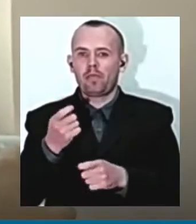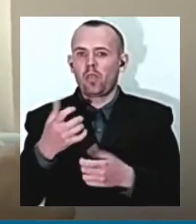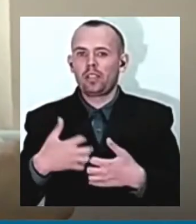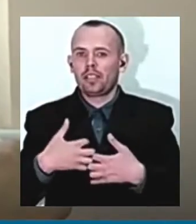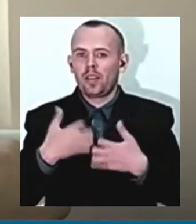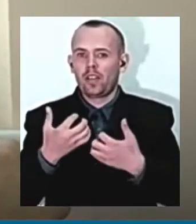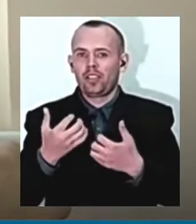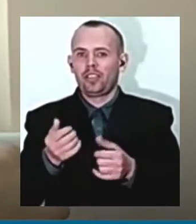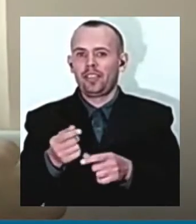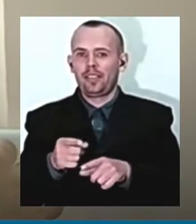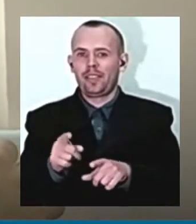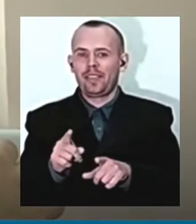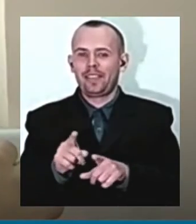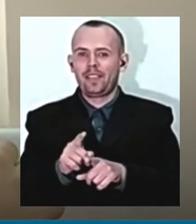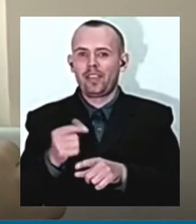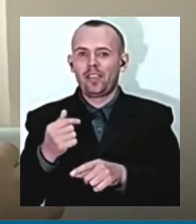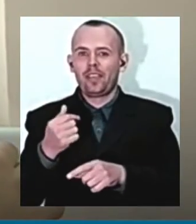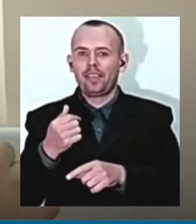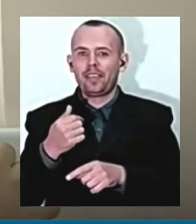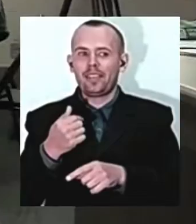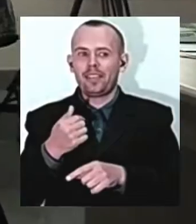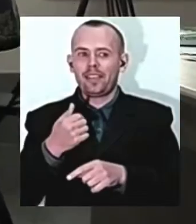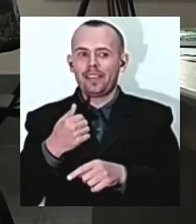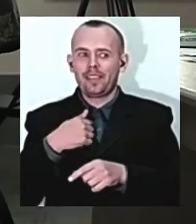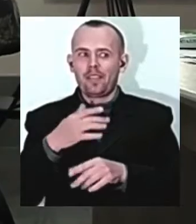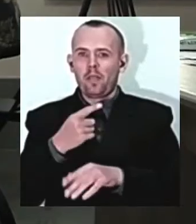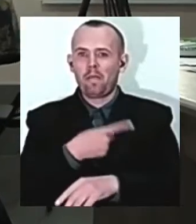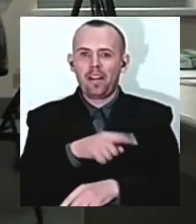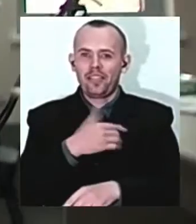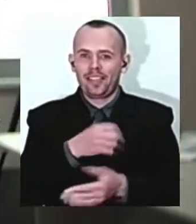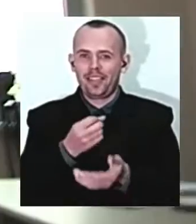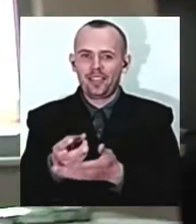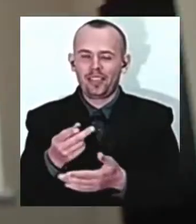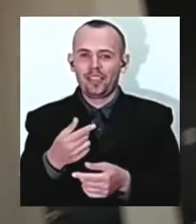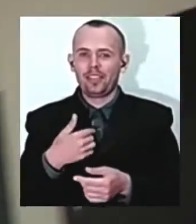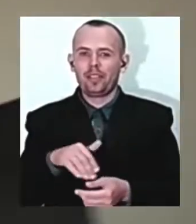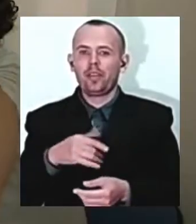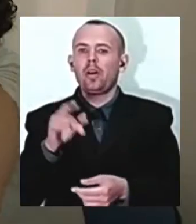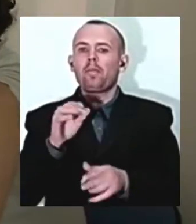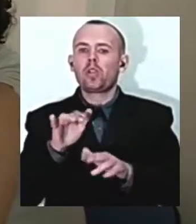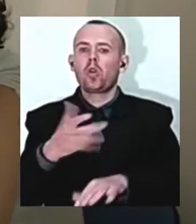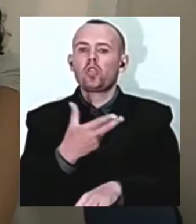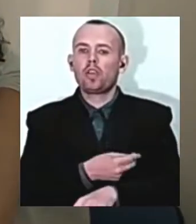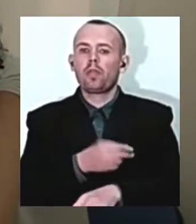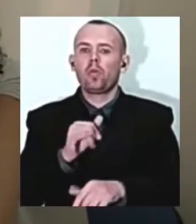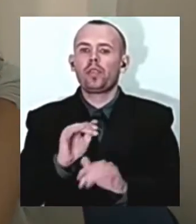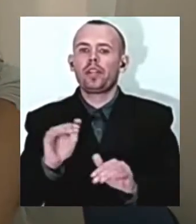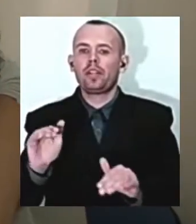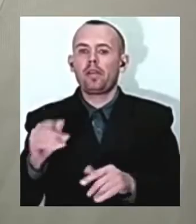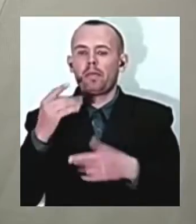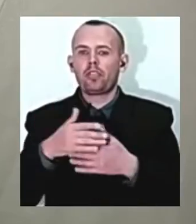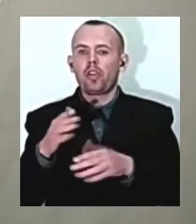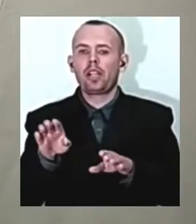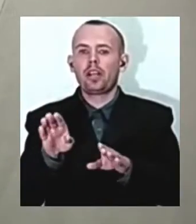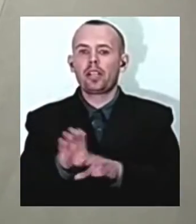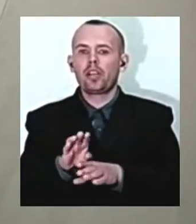поцарапав. Я не хочу лежати в лікарні і страдати. Процедура щеплення у дітей передбачає такі ж самі дози, як у